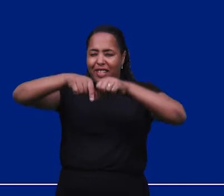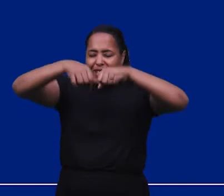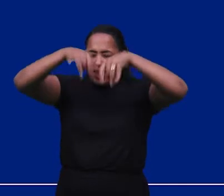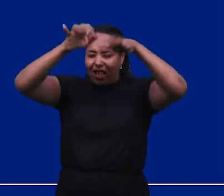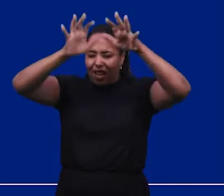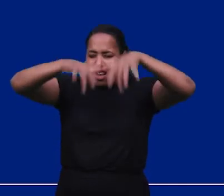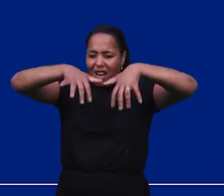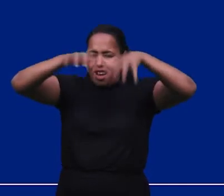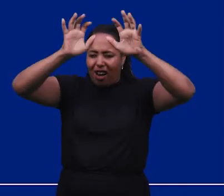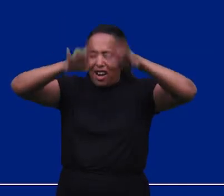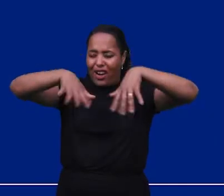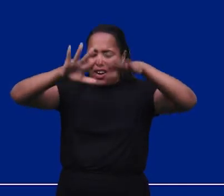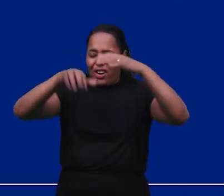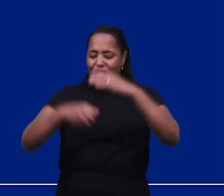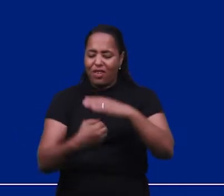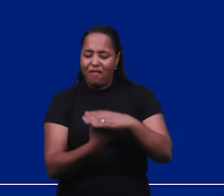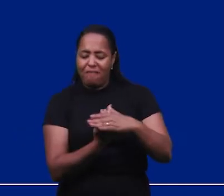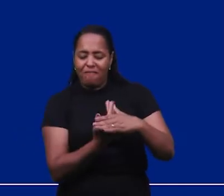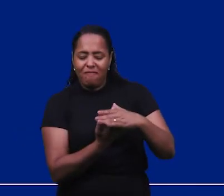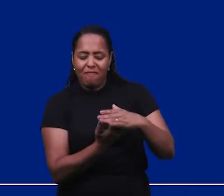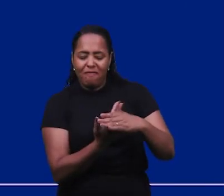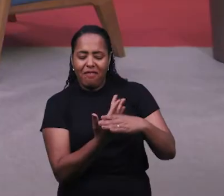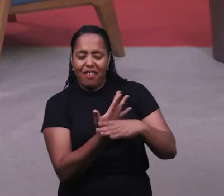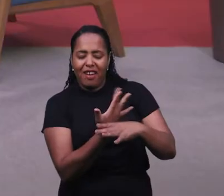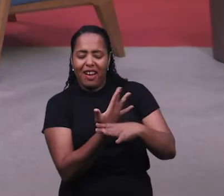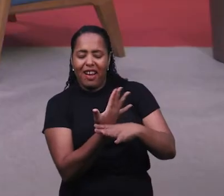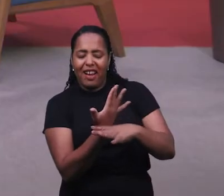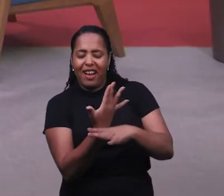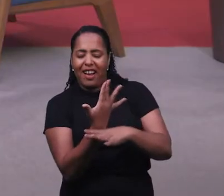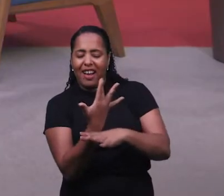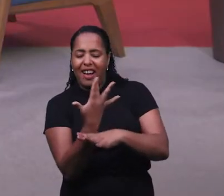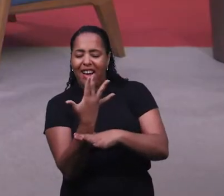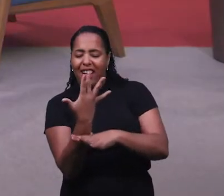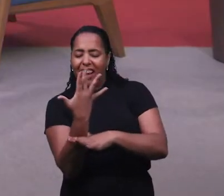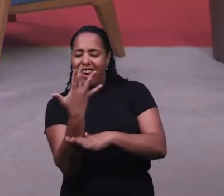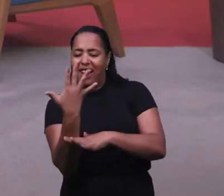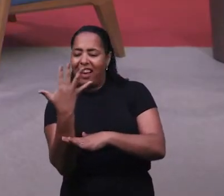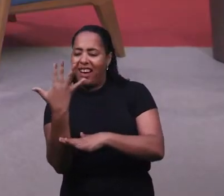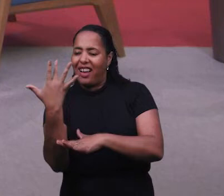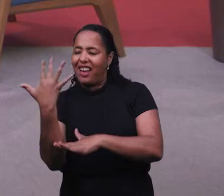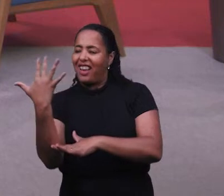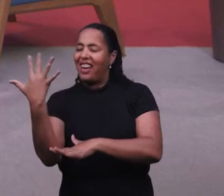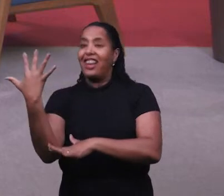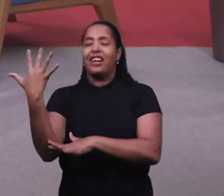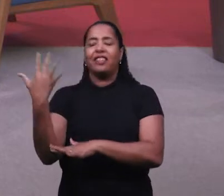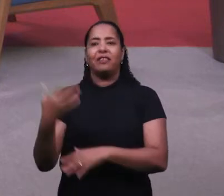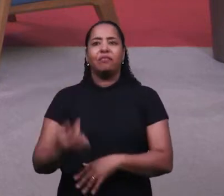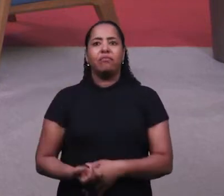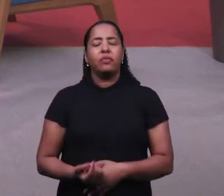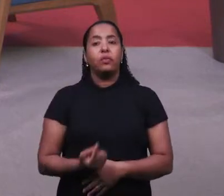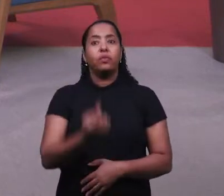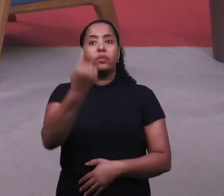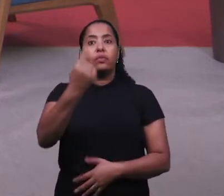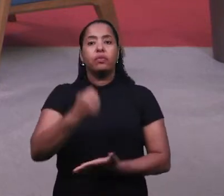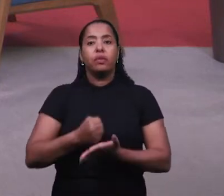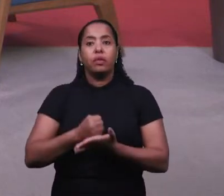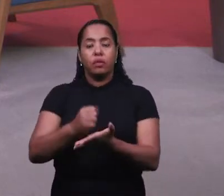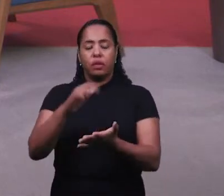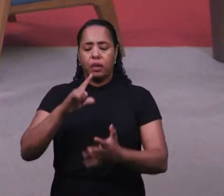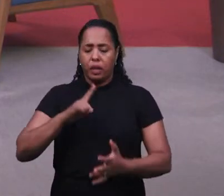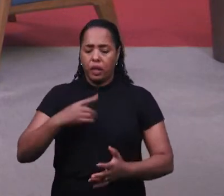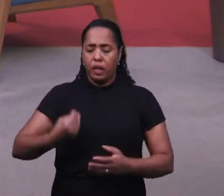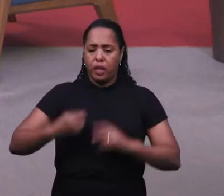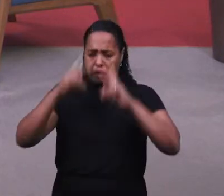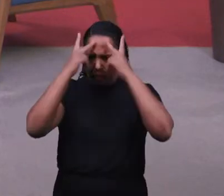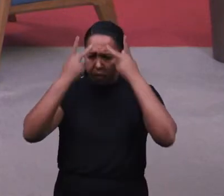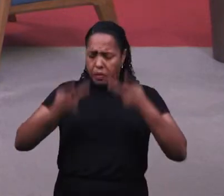pluie, l'herbe, elle pousse dans la terre. Quelle chose merveilleuse. Cela est la seule ressource qui